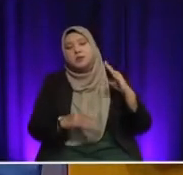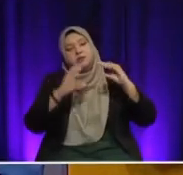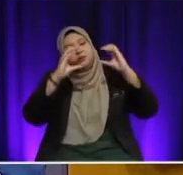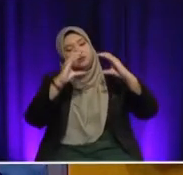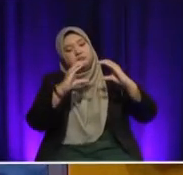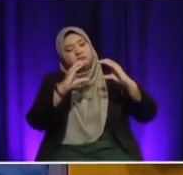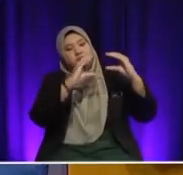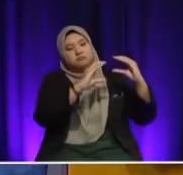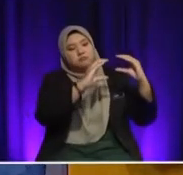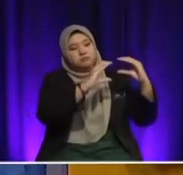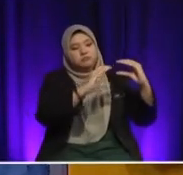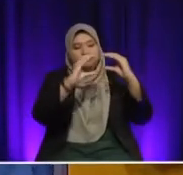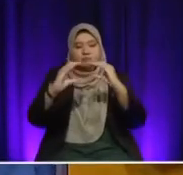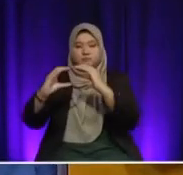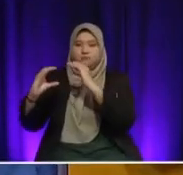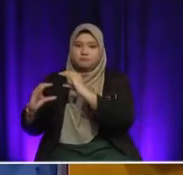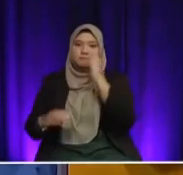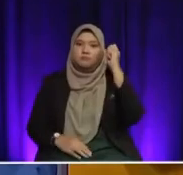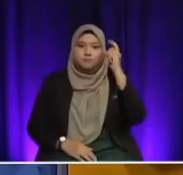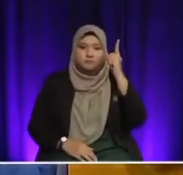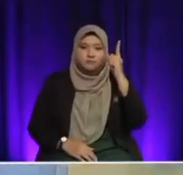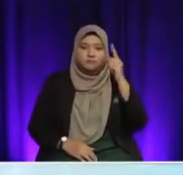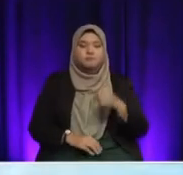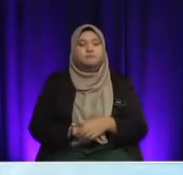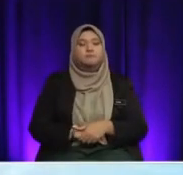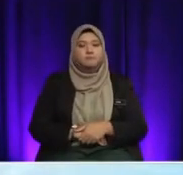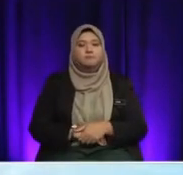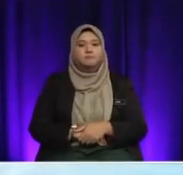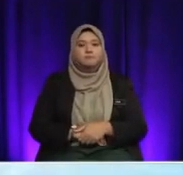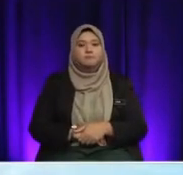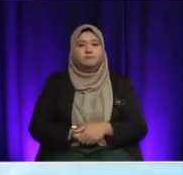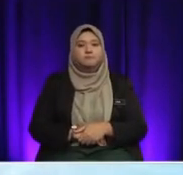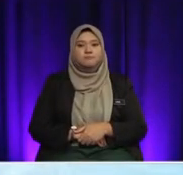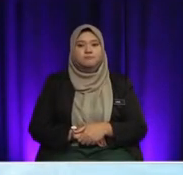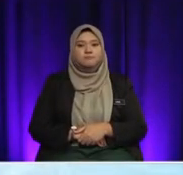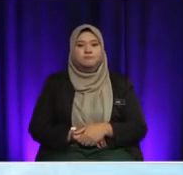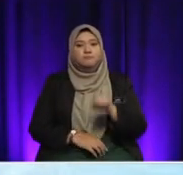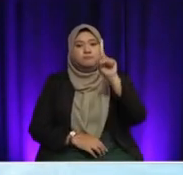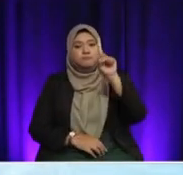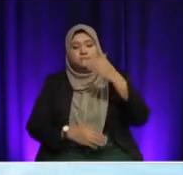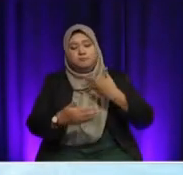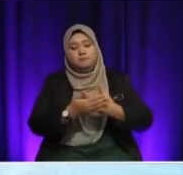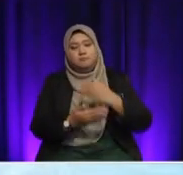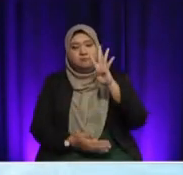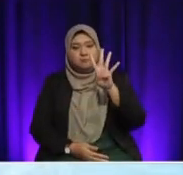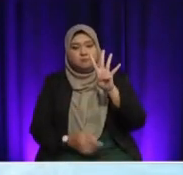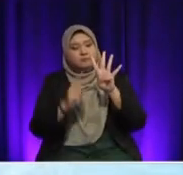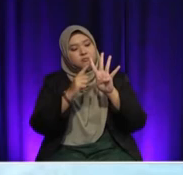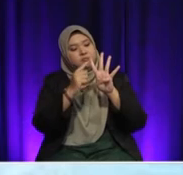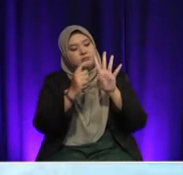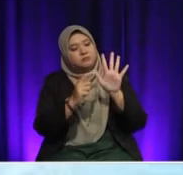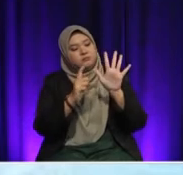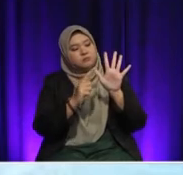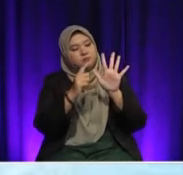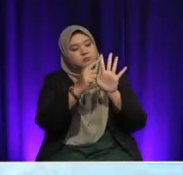daging. Lepas tu kita kena potong daging kepada beberapa bahagian sebab kita nak masuk dekat dalam mincer tu dia